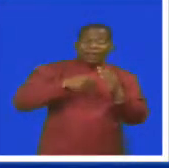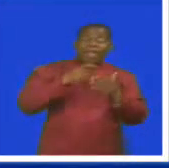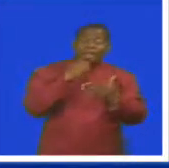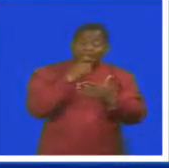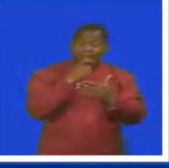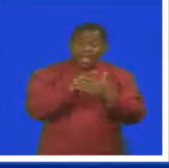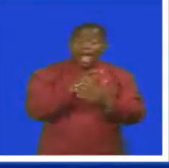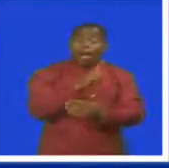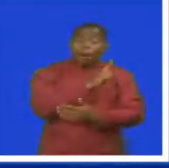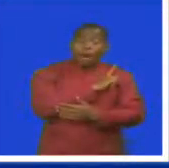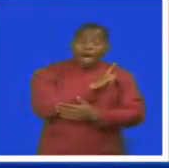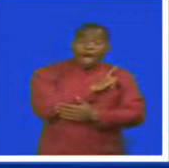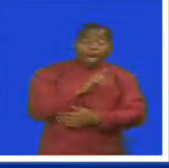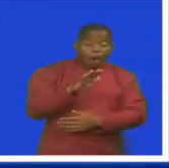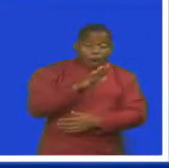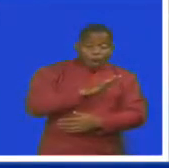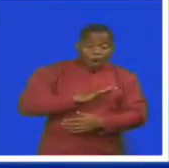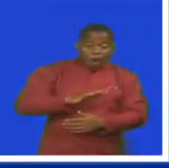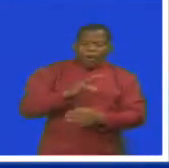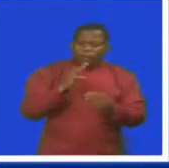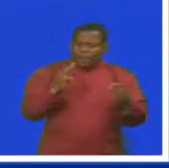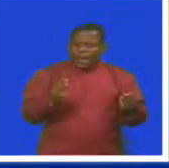Yekucala kubekwe ukuthi iprice